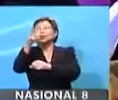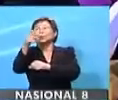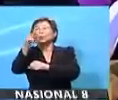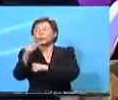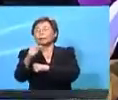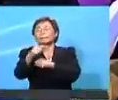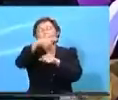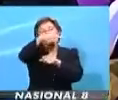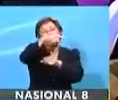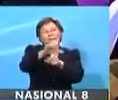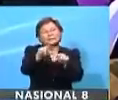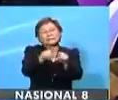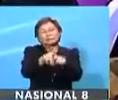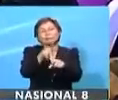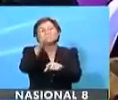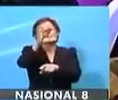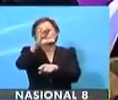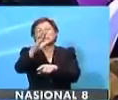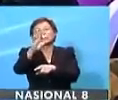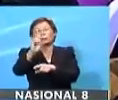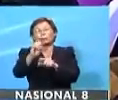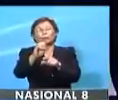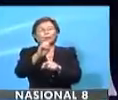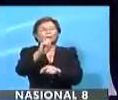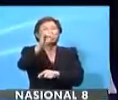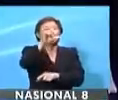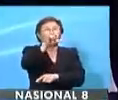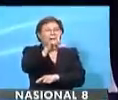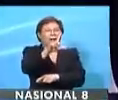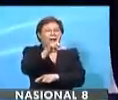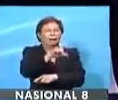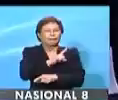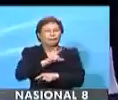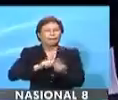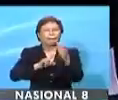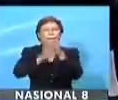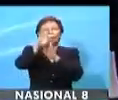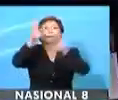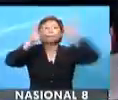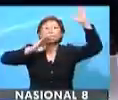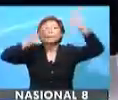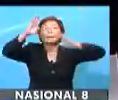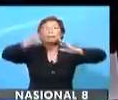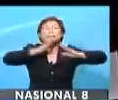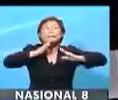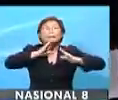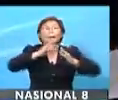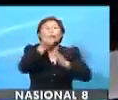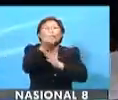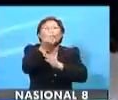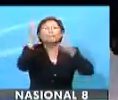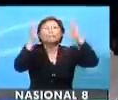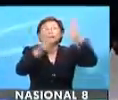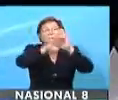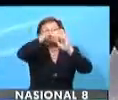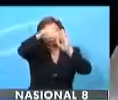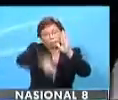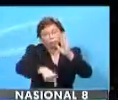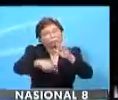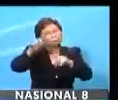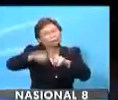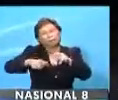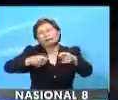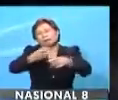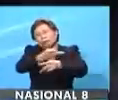media yang sama, Ketua Pegawai Eksekutif Lembaga Pembangunan Pelaburan Malaysia, Dato' Azman Mahmud pula berpandangan kejatuhan mata wang sesuatu yang di luar